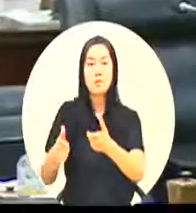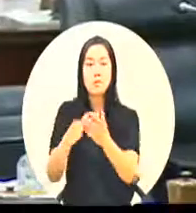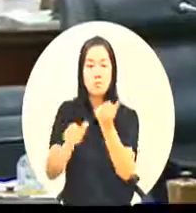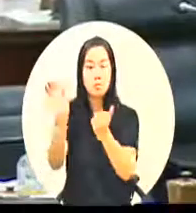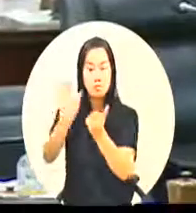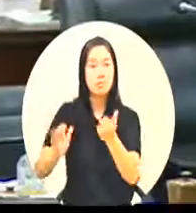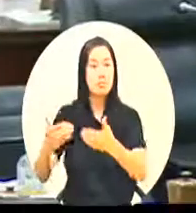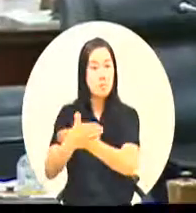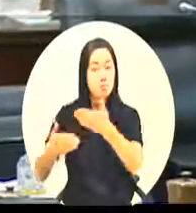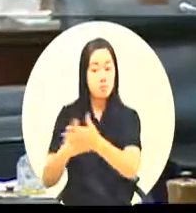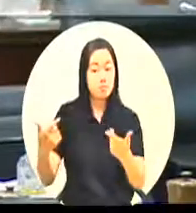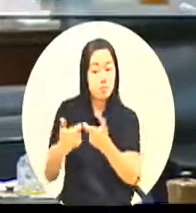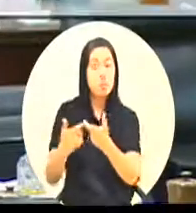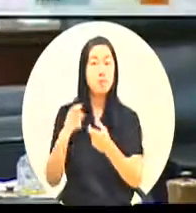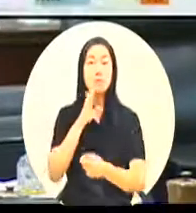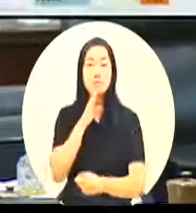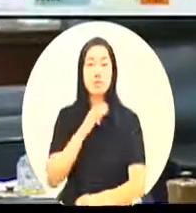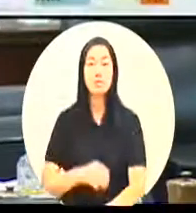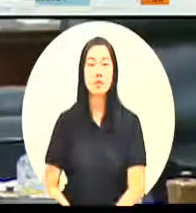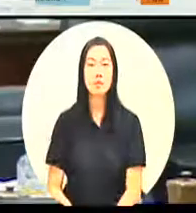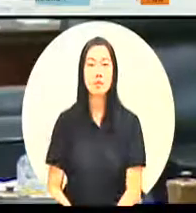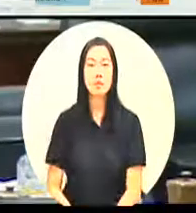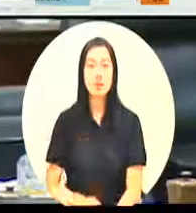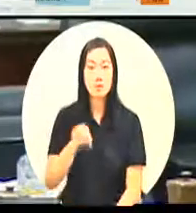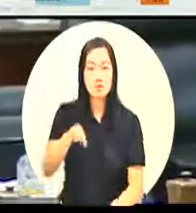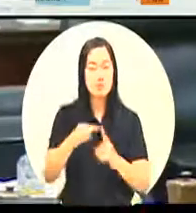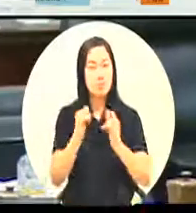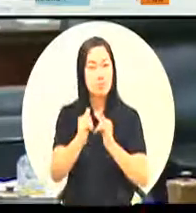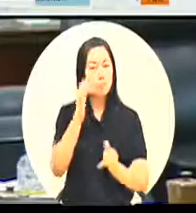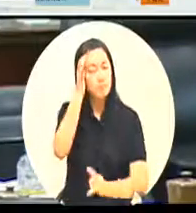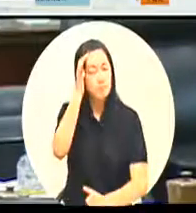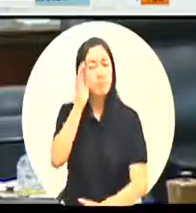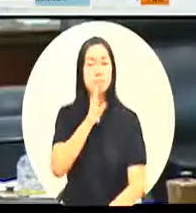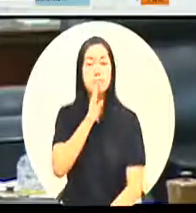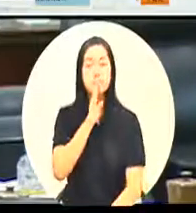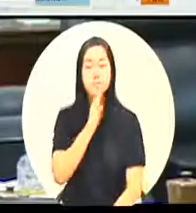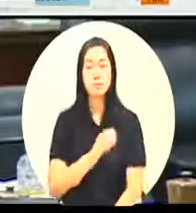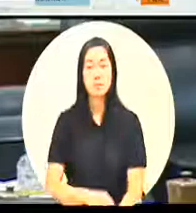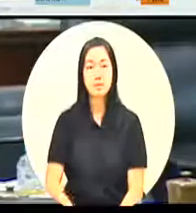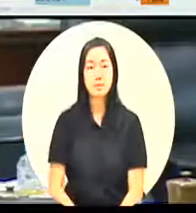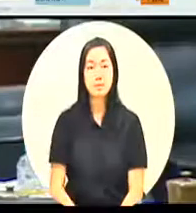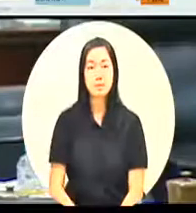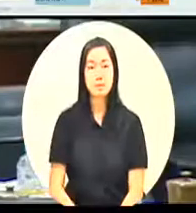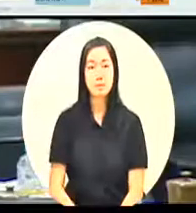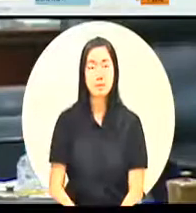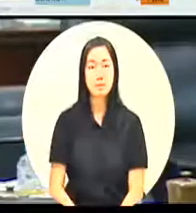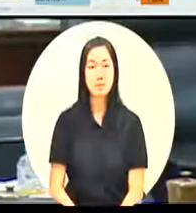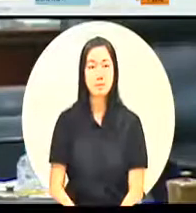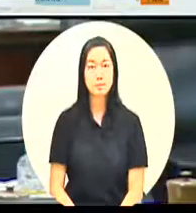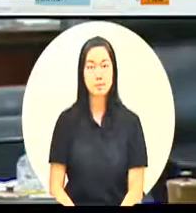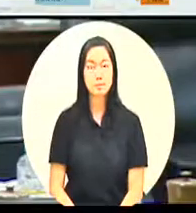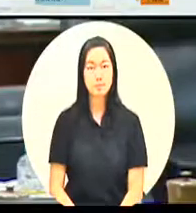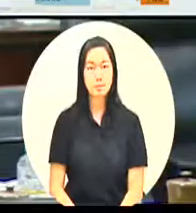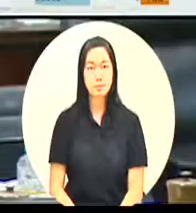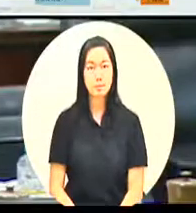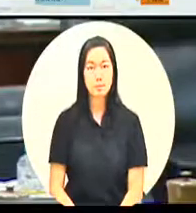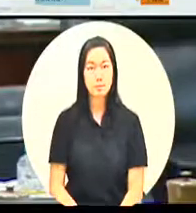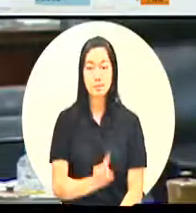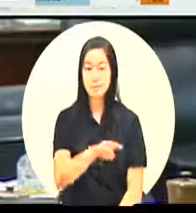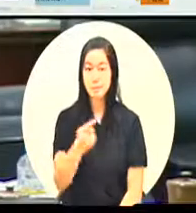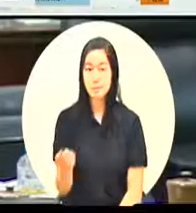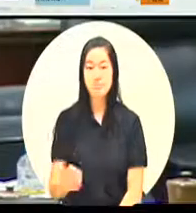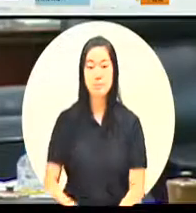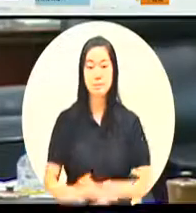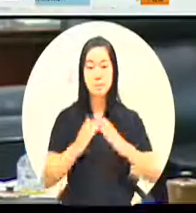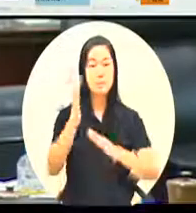竟，好轻轨一阶是所市民所朋友所期待的了哈。好，那我们来看一下哈，市